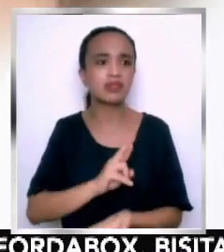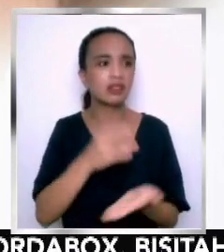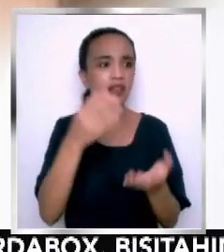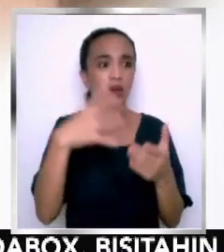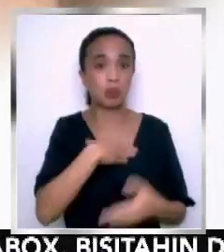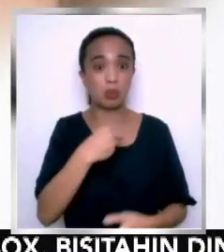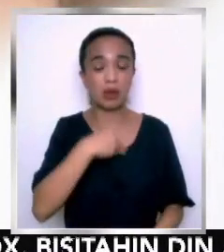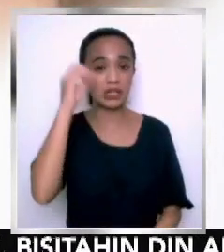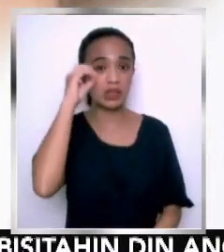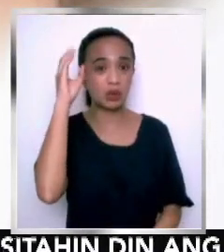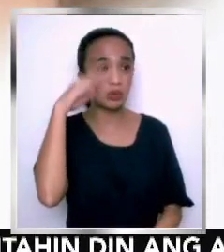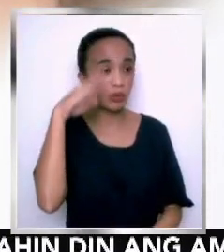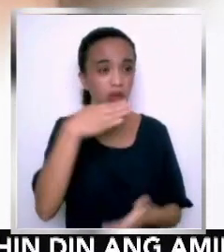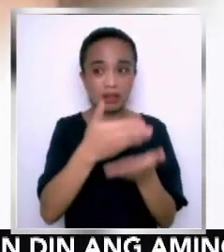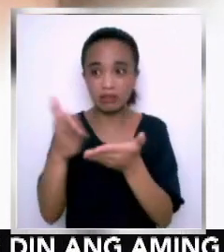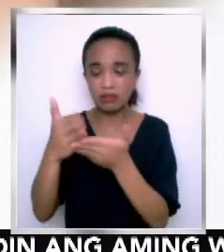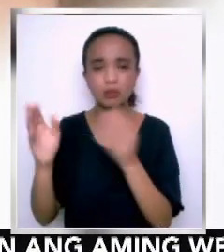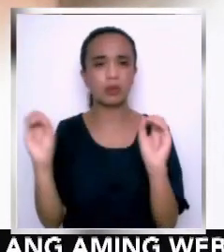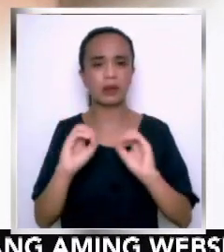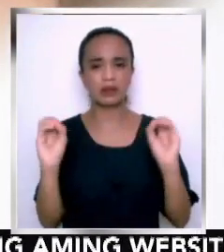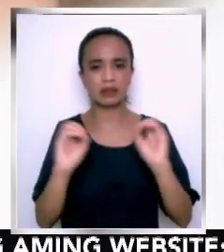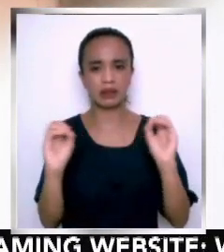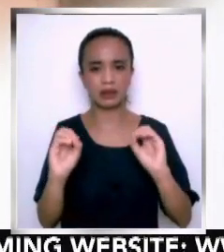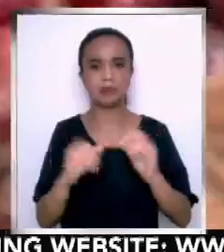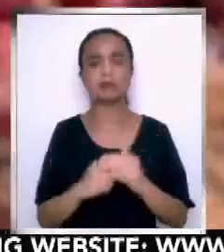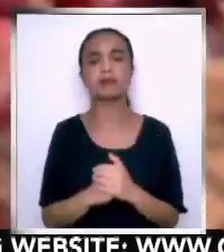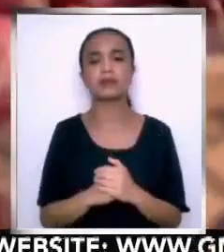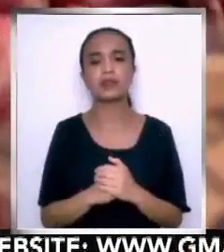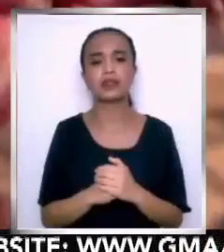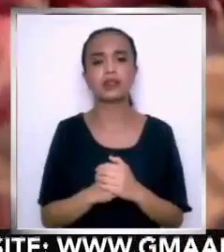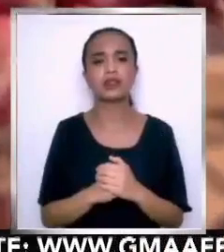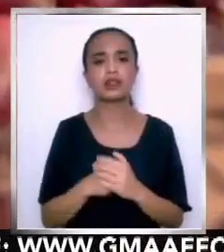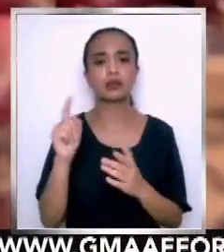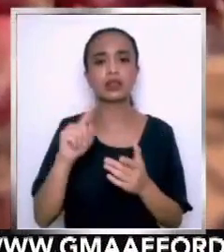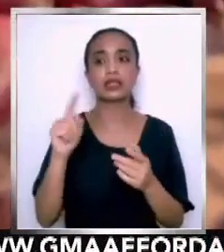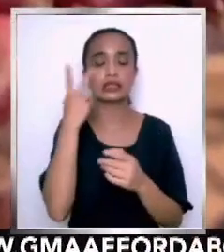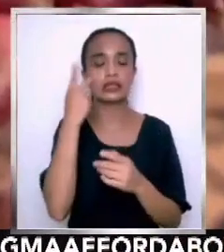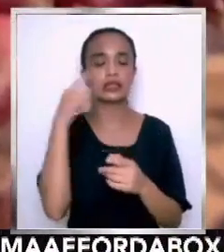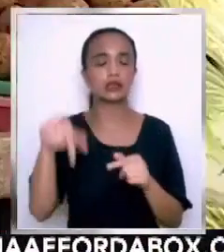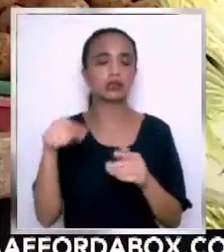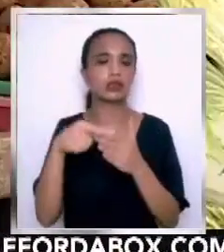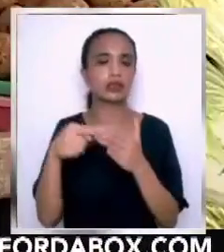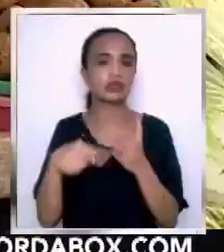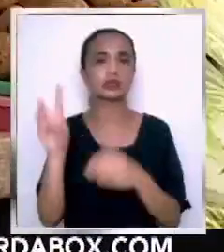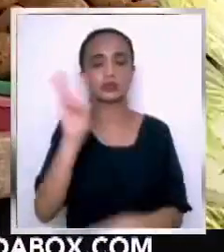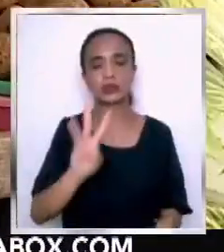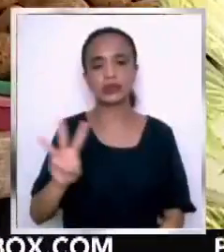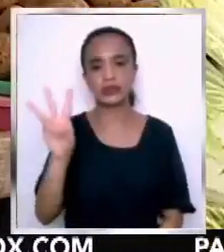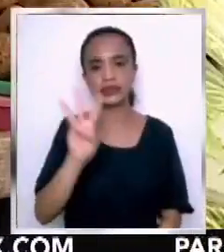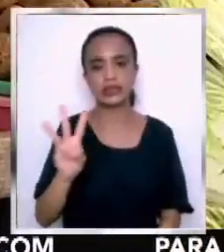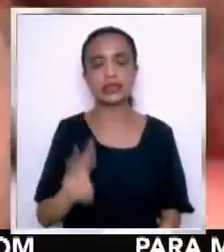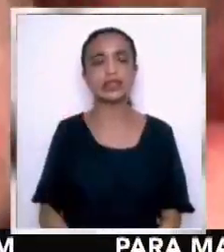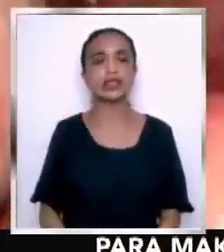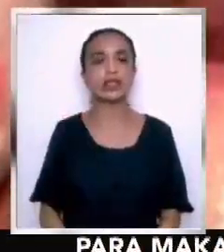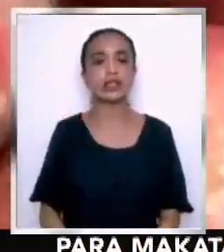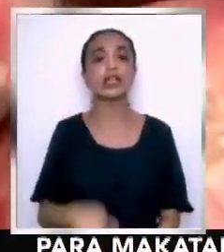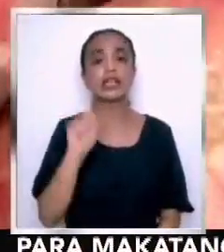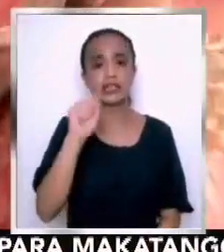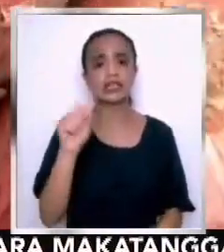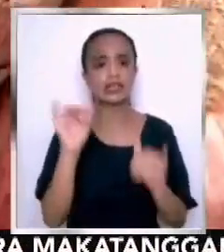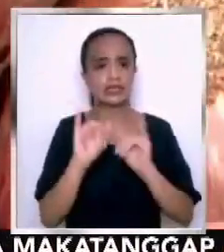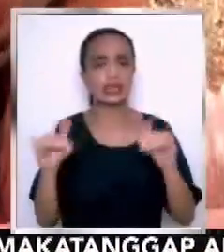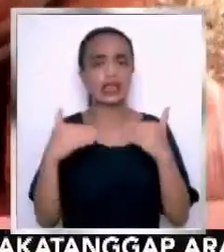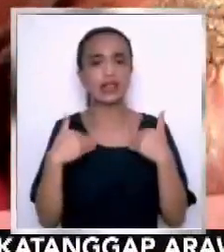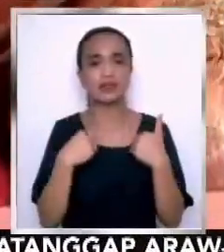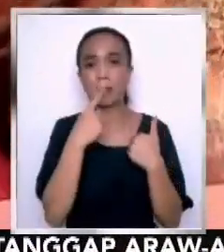this will be part of our consultation this Wednesday. Ang sibuyas na pula naman, bagamat may supply pa ngayon, tumaas na